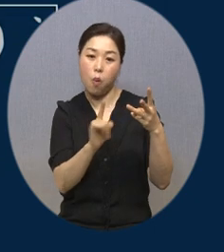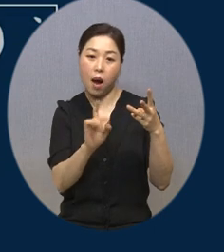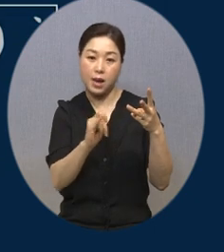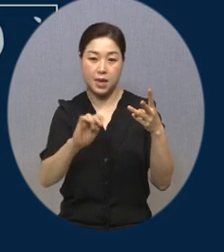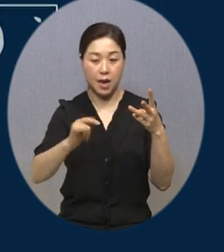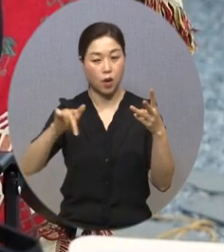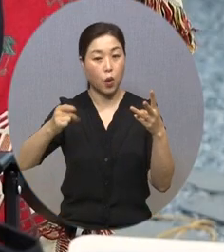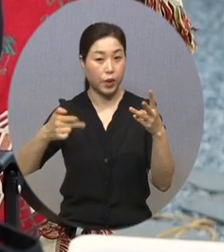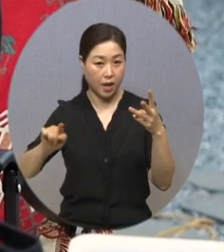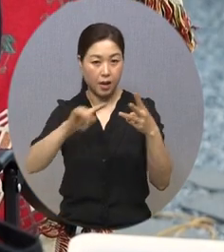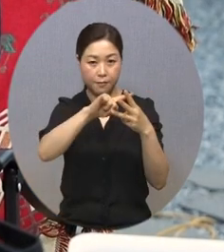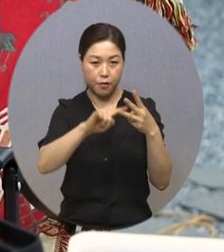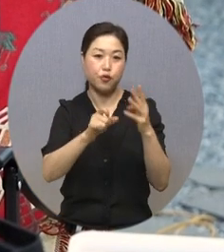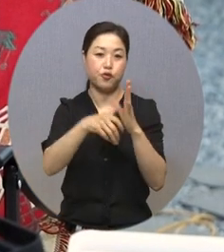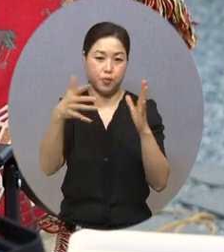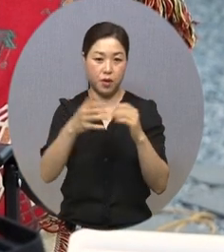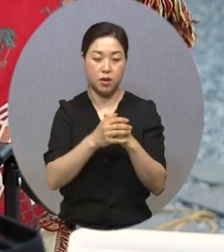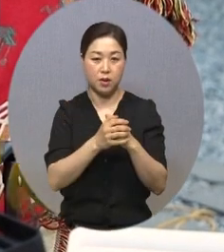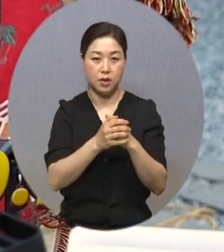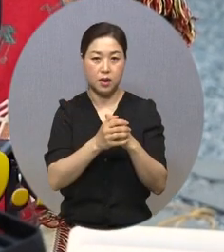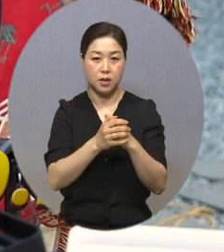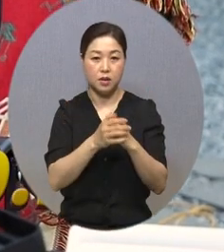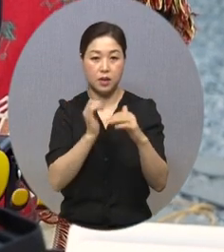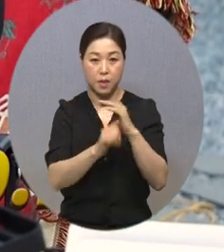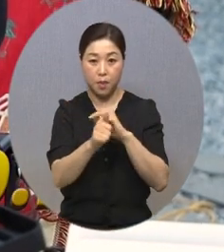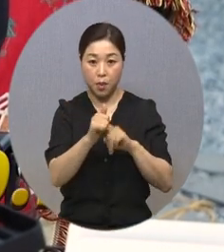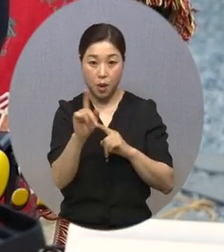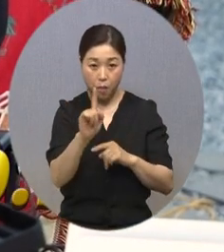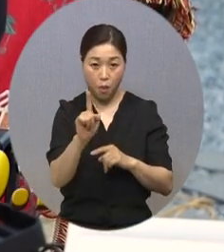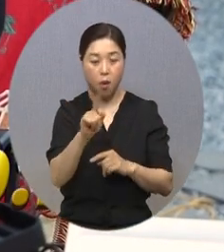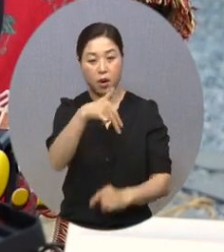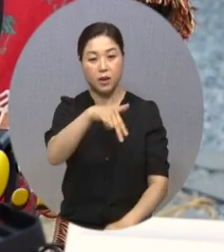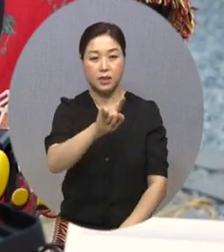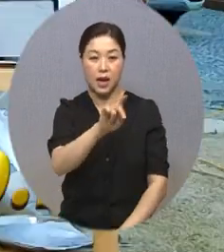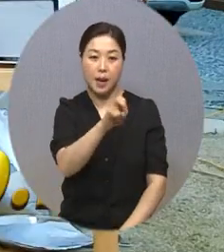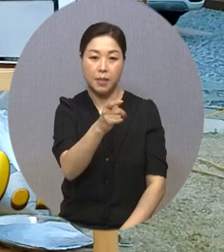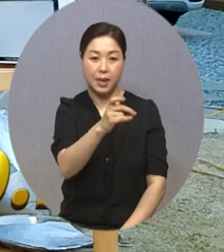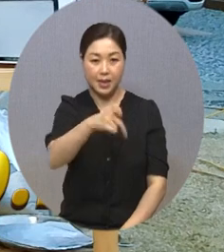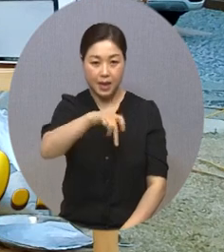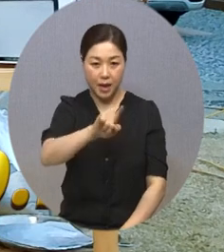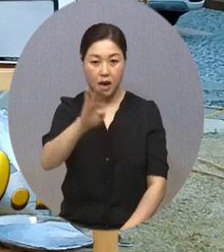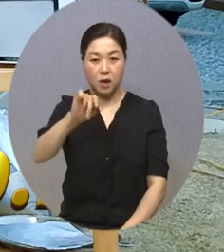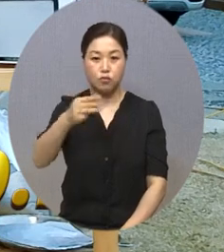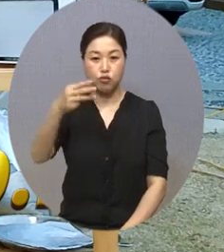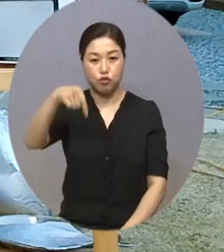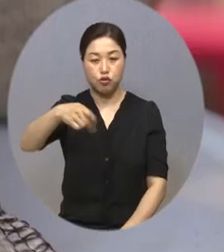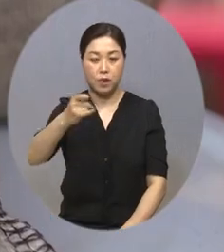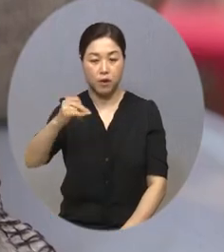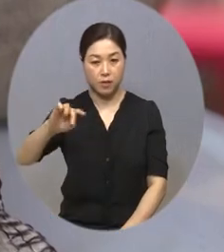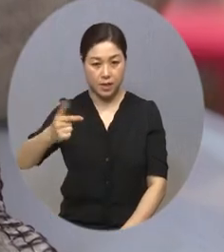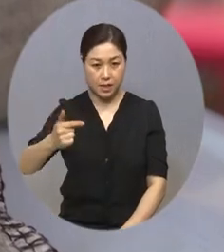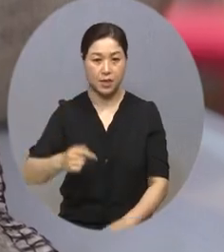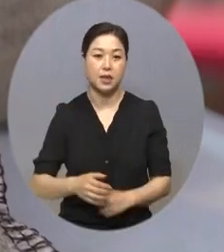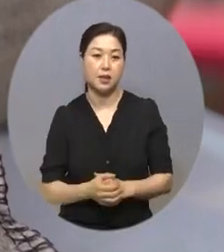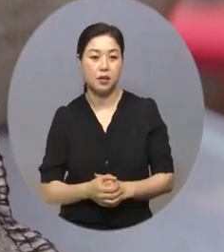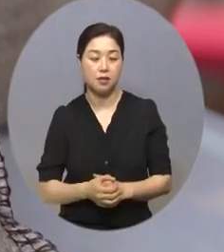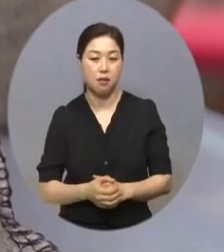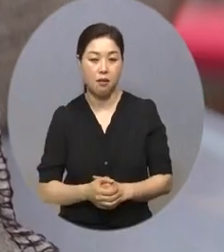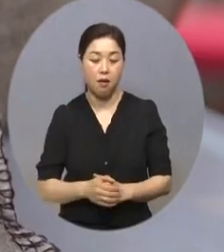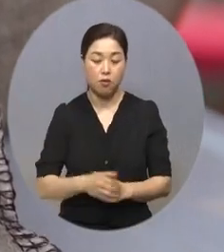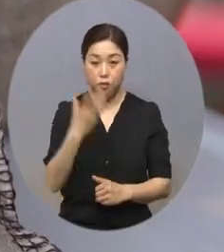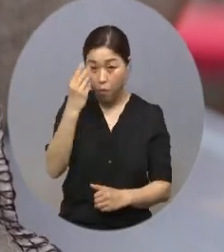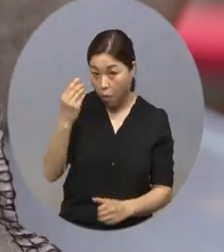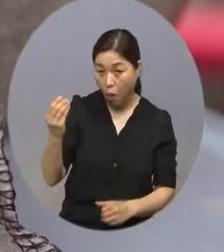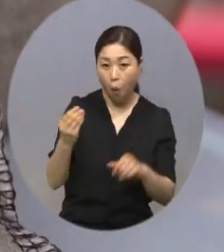이라고 하는데요 그중에 가장 내 블랙 인기에 자매가 별로 안중에 그렇죠 뭐 오디 봐도 쓰니까 정말 넘어져 아이가